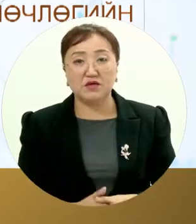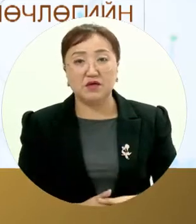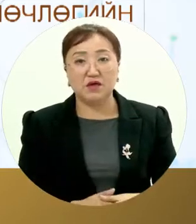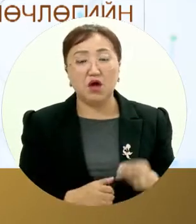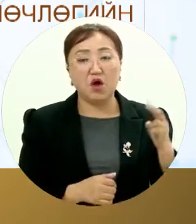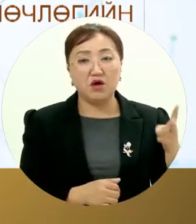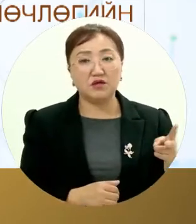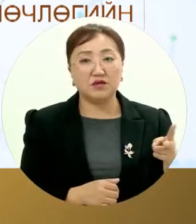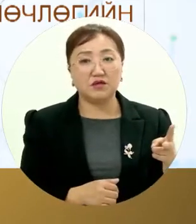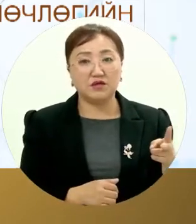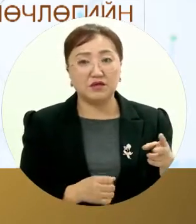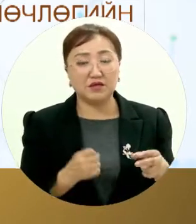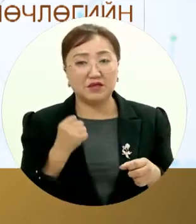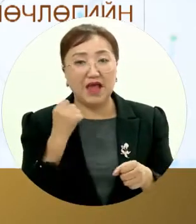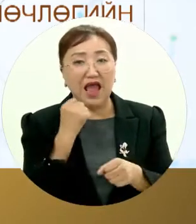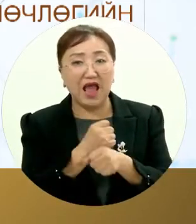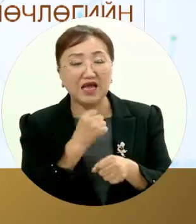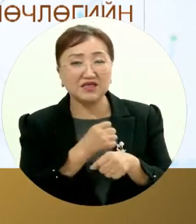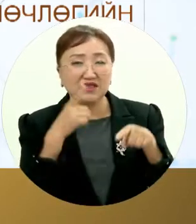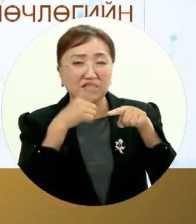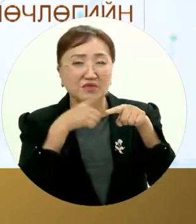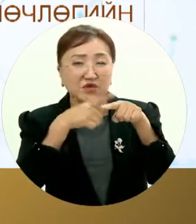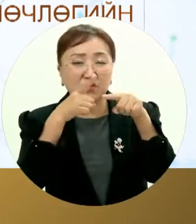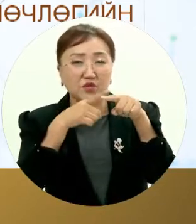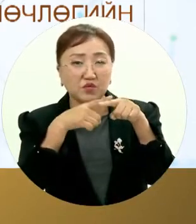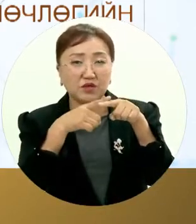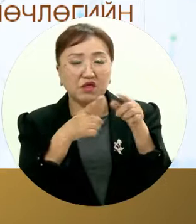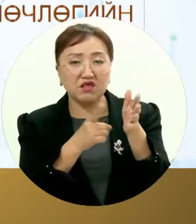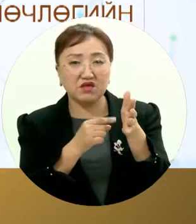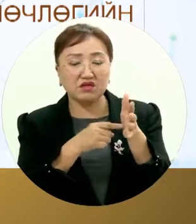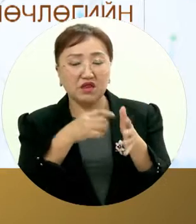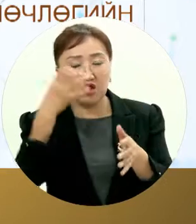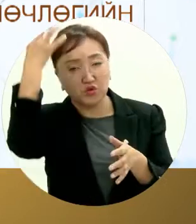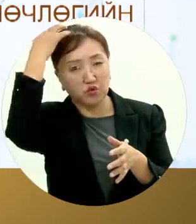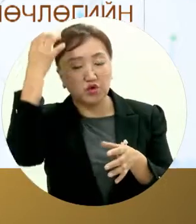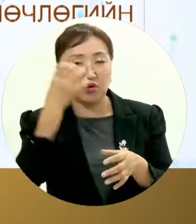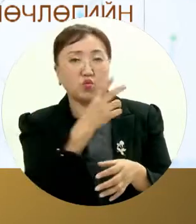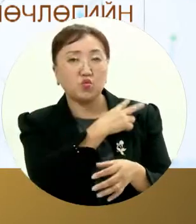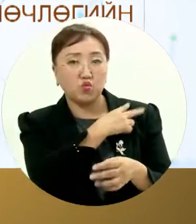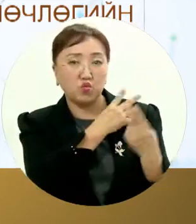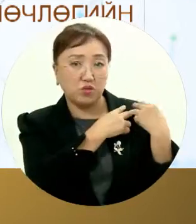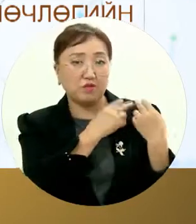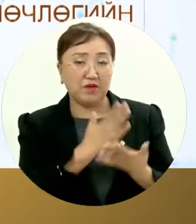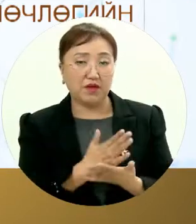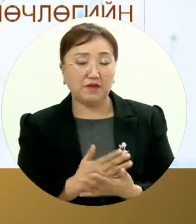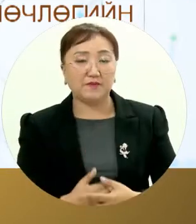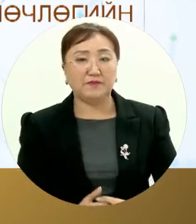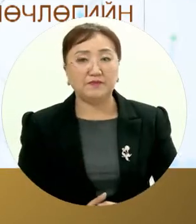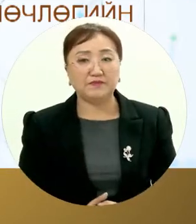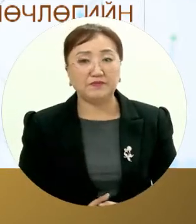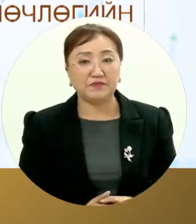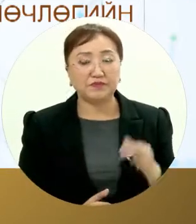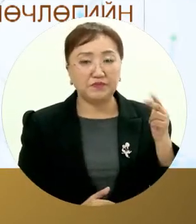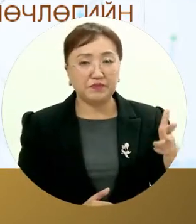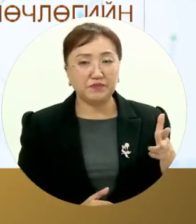нь ажлын байр нэмэгдүүлэхэд чиглэсэн төрийн арга хэмжээнүүд маш их авч явах хэрэгтэй байна. 3 дугаарт нь